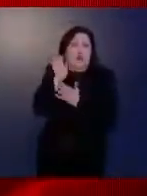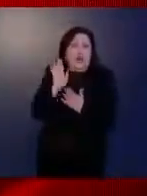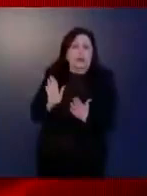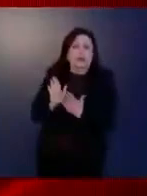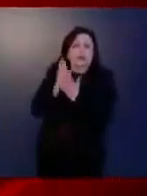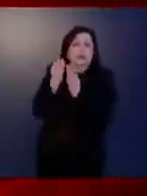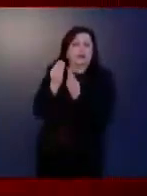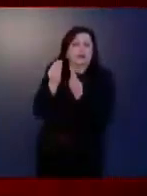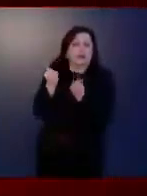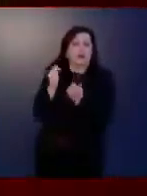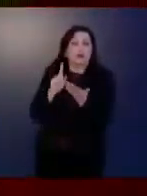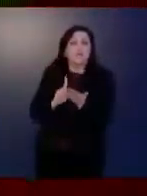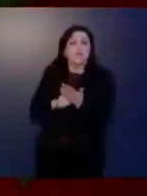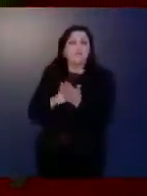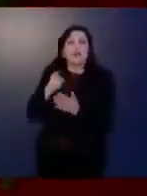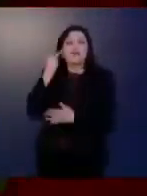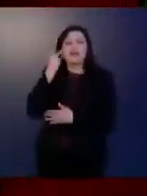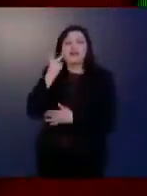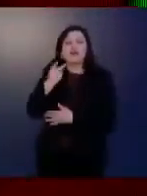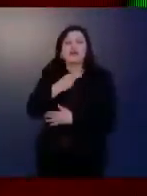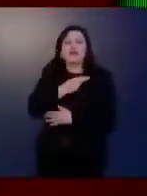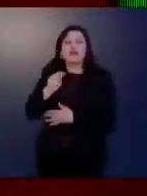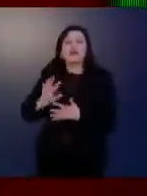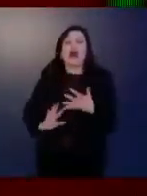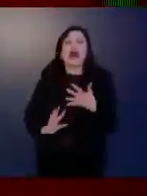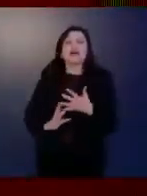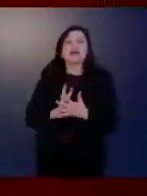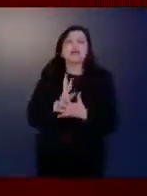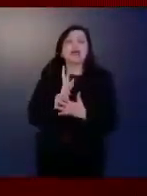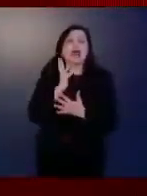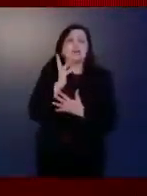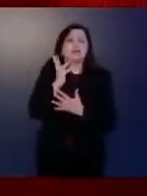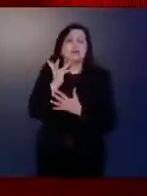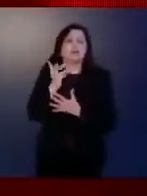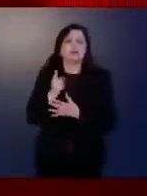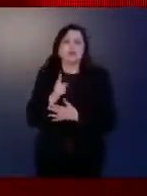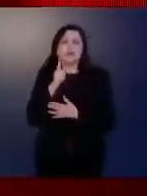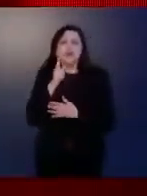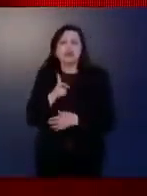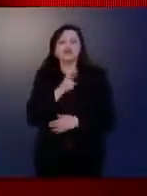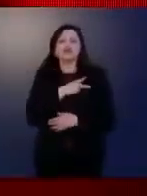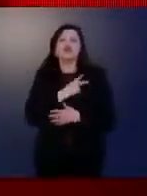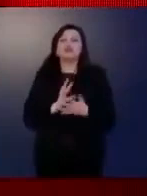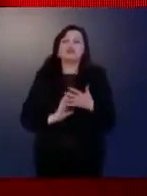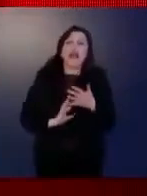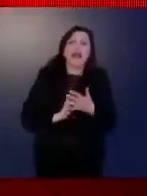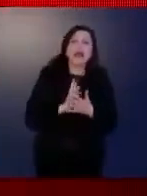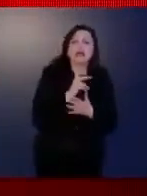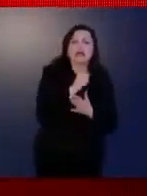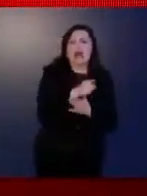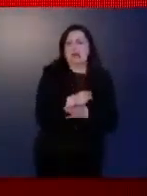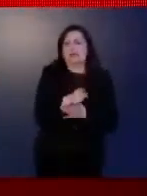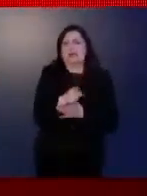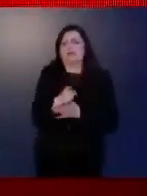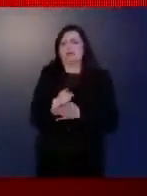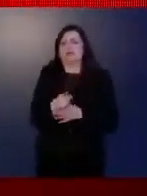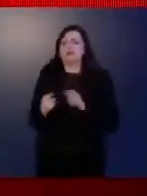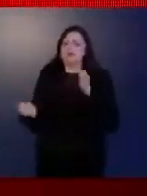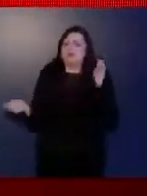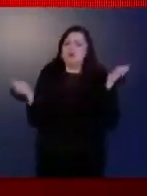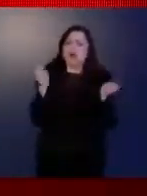ταυτόχρονα να κοιτάξουμε το ζήτημα της ανάπτυξης, μιας βιώσιμης ανάπτυξης και παραγωγικού μετασχηματισμού της χώρας μας.